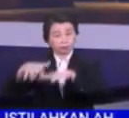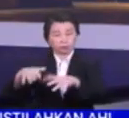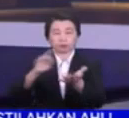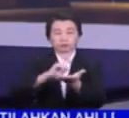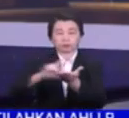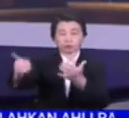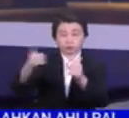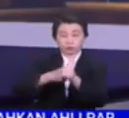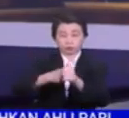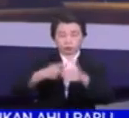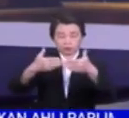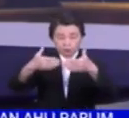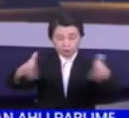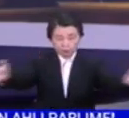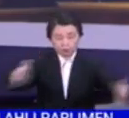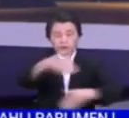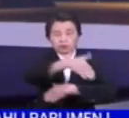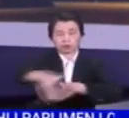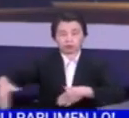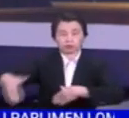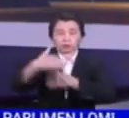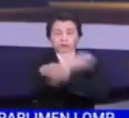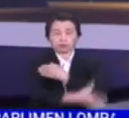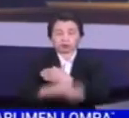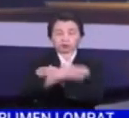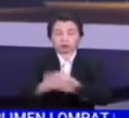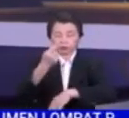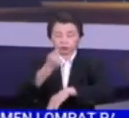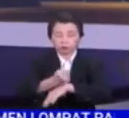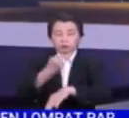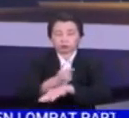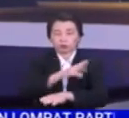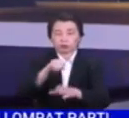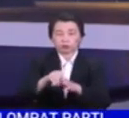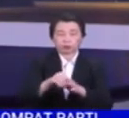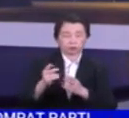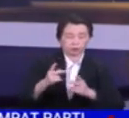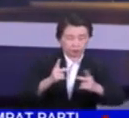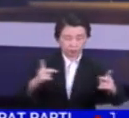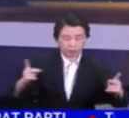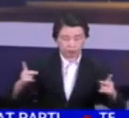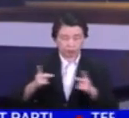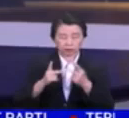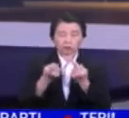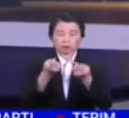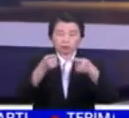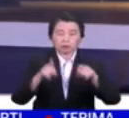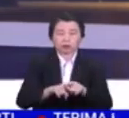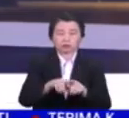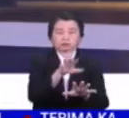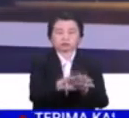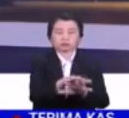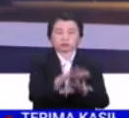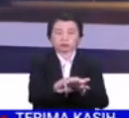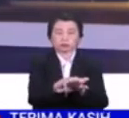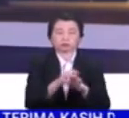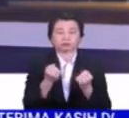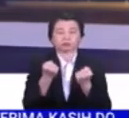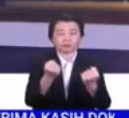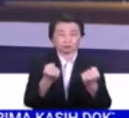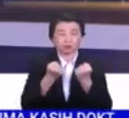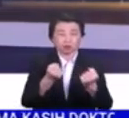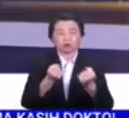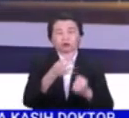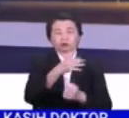pertama pembukaan sempadan negara. Penugasan melibatkan kawasan-kawasan yang berlaku kesesakan lalu lintas